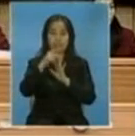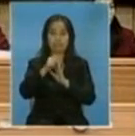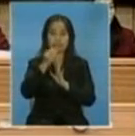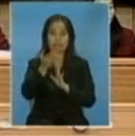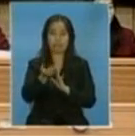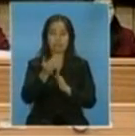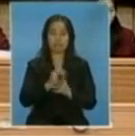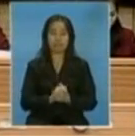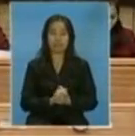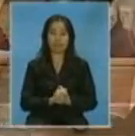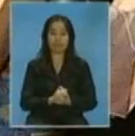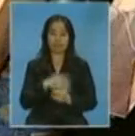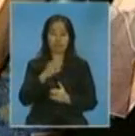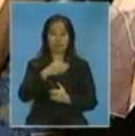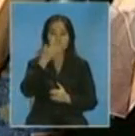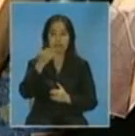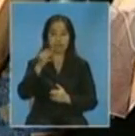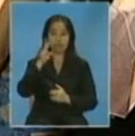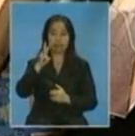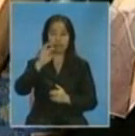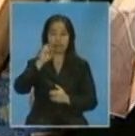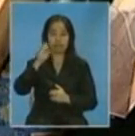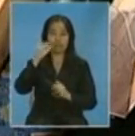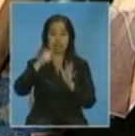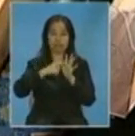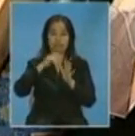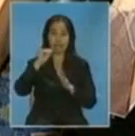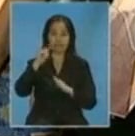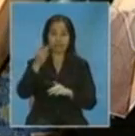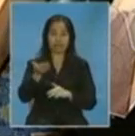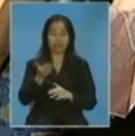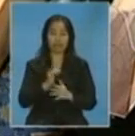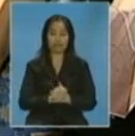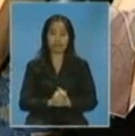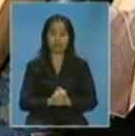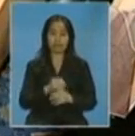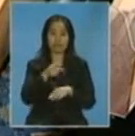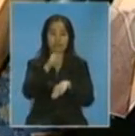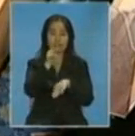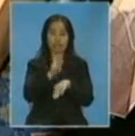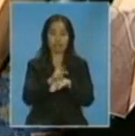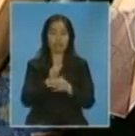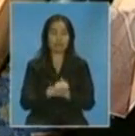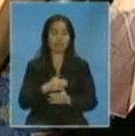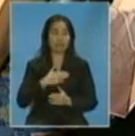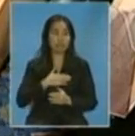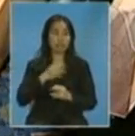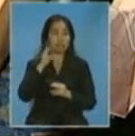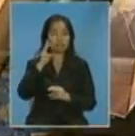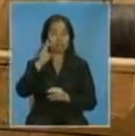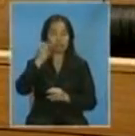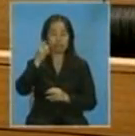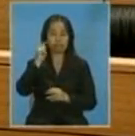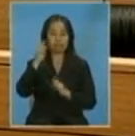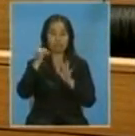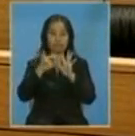หลังจากนั้นก็จะเป็นท่านวิชาญมีชัยนันท์ครับ ท่านประธานสภาที่เคารพกับผมวิทยาแก้วประดัยส